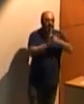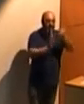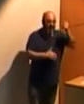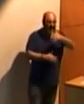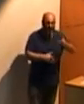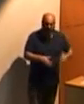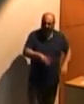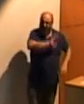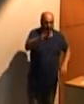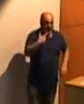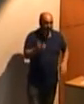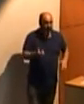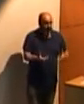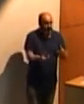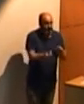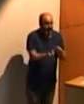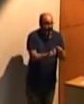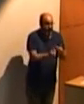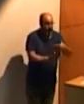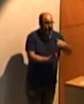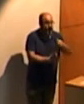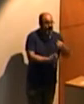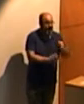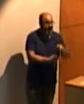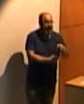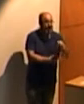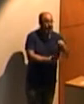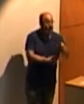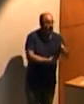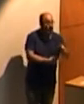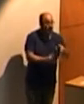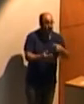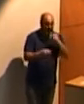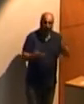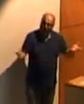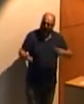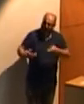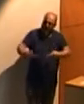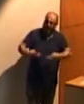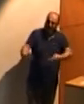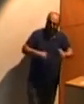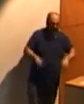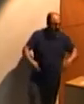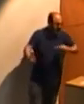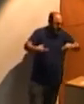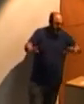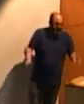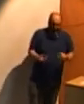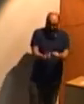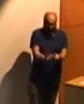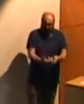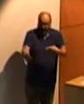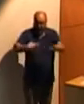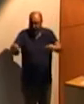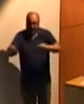matériau humain les américains certains disent et le marché le marché pour réguler ce kit home matériaux ça va nous servir là on est